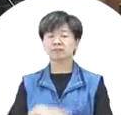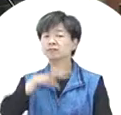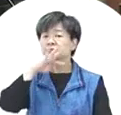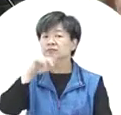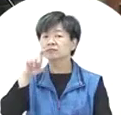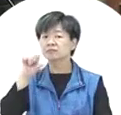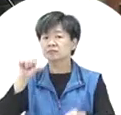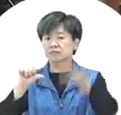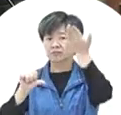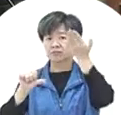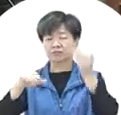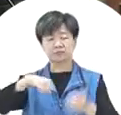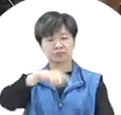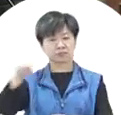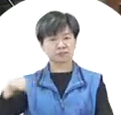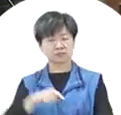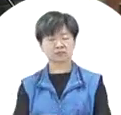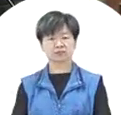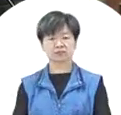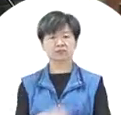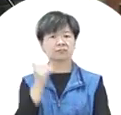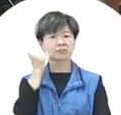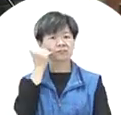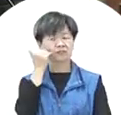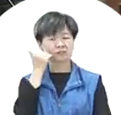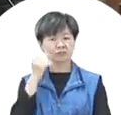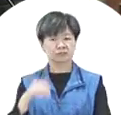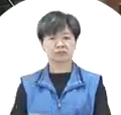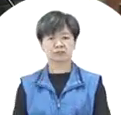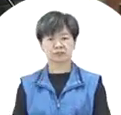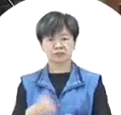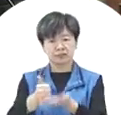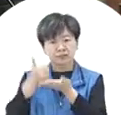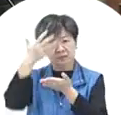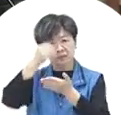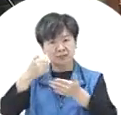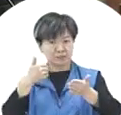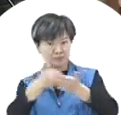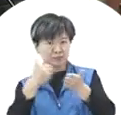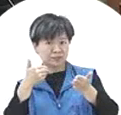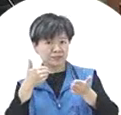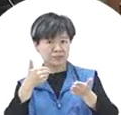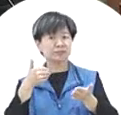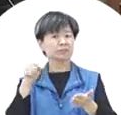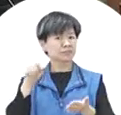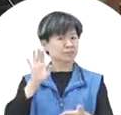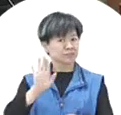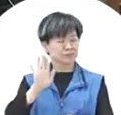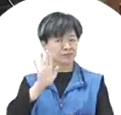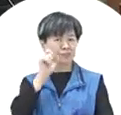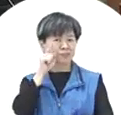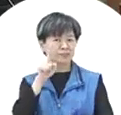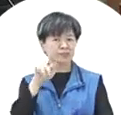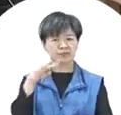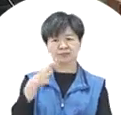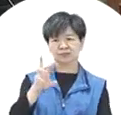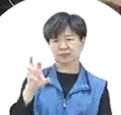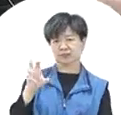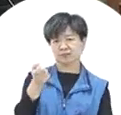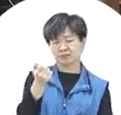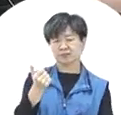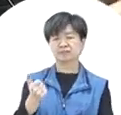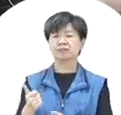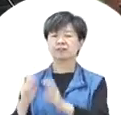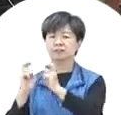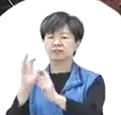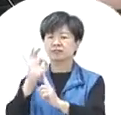以上的人口搭乘这个持有他的这个敬老悠游卡，每个月一样的480点，可以搭捷运、公